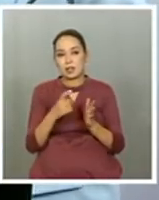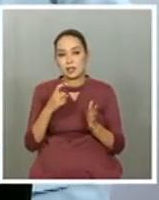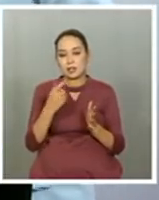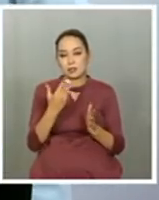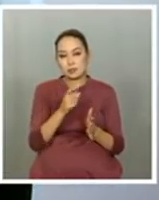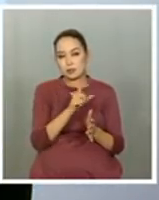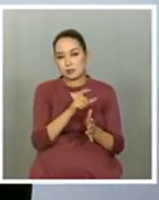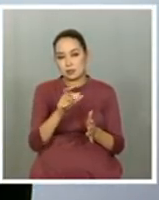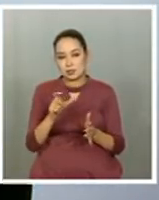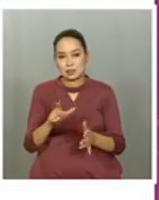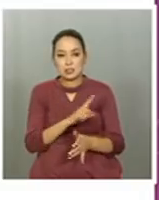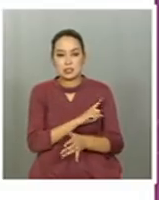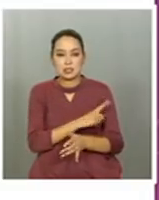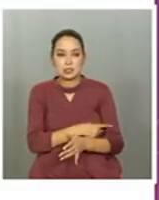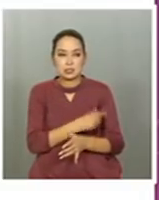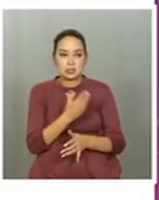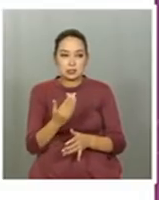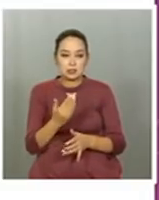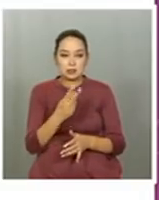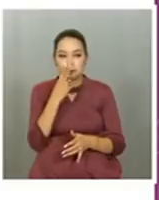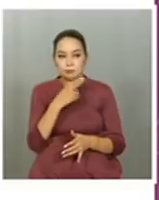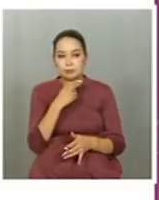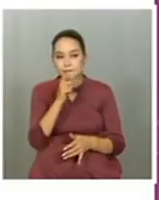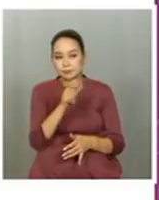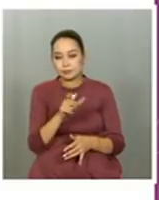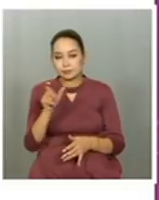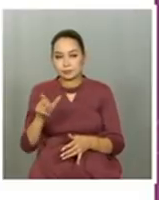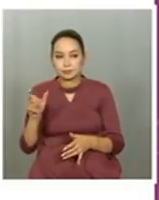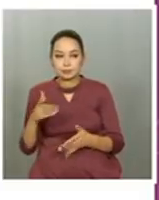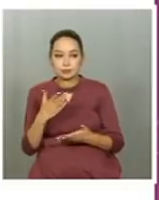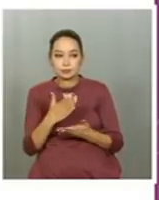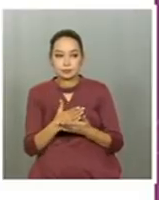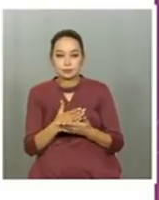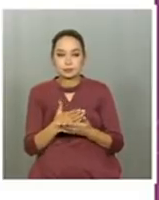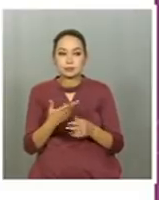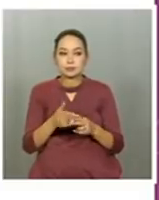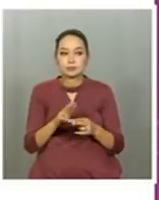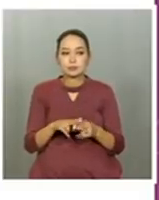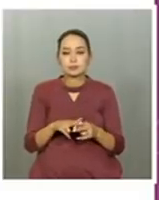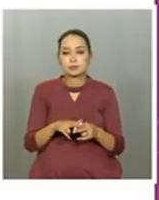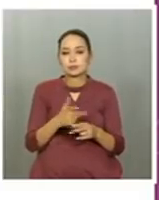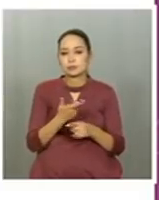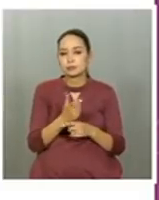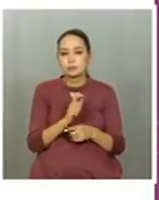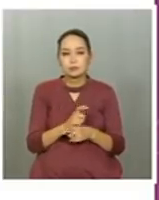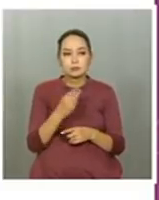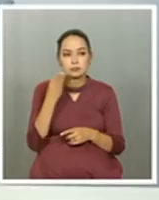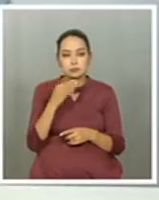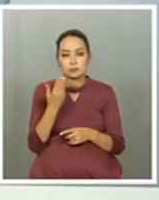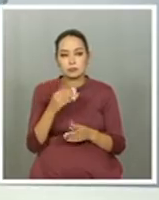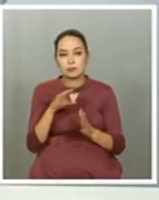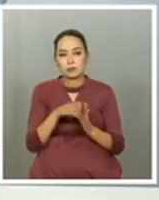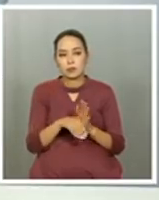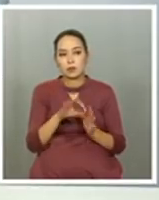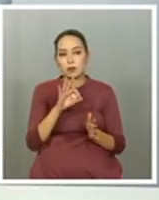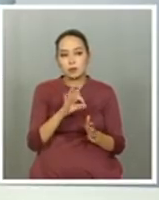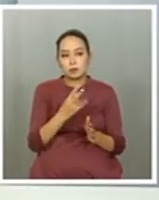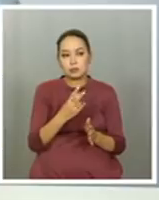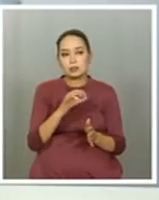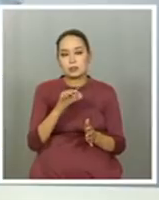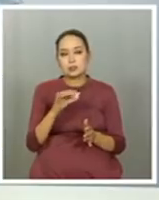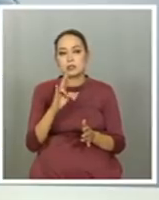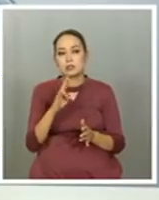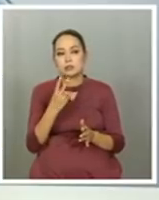қатарында белсенділіктері қалай болады. Өте белсенді металдар оттекпен және сумен кәдімгі жағдайда